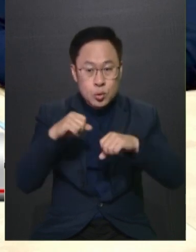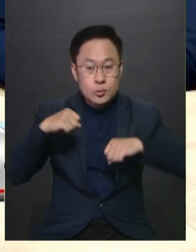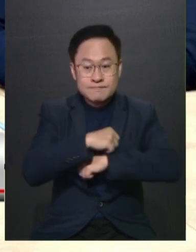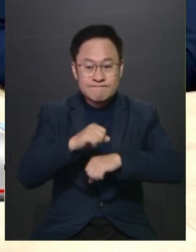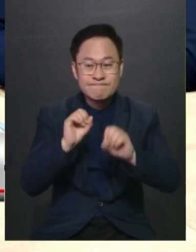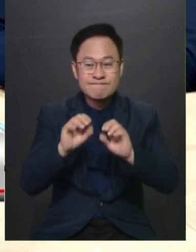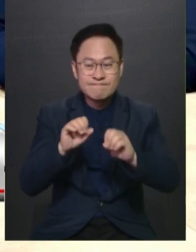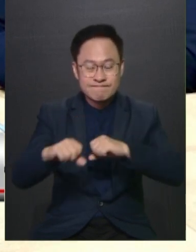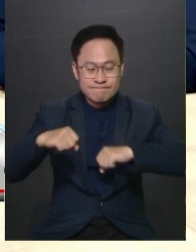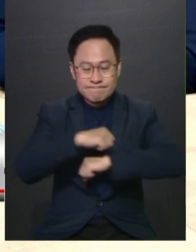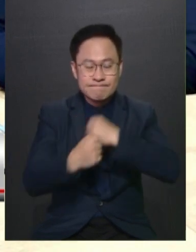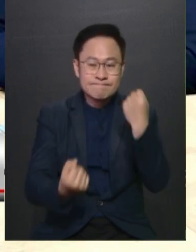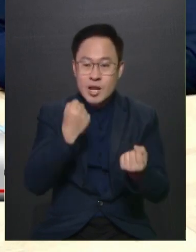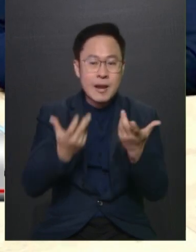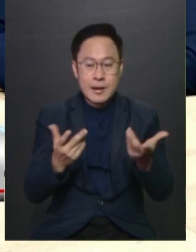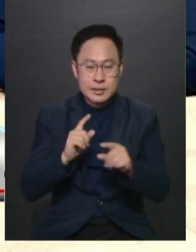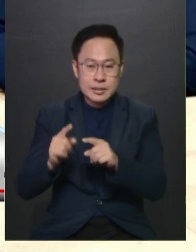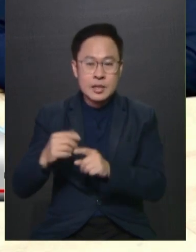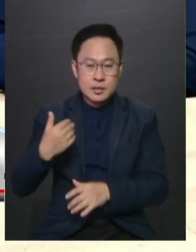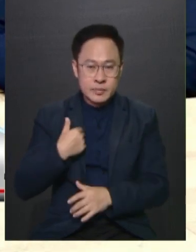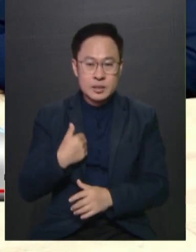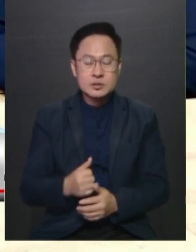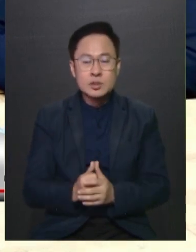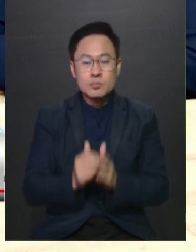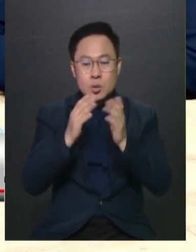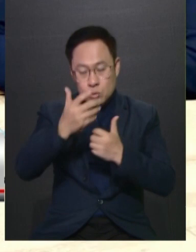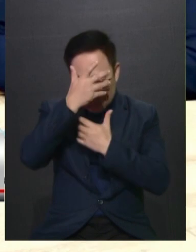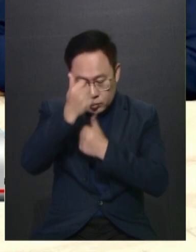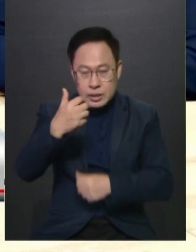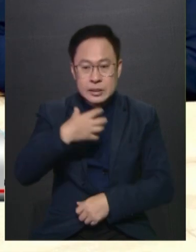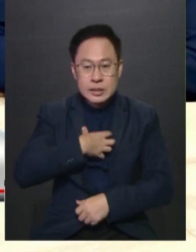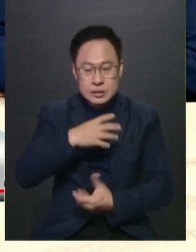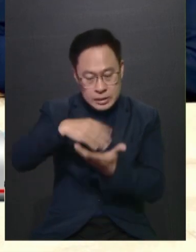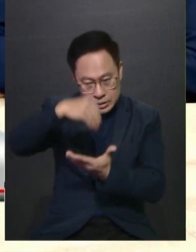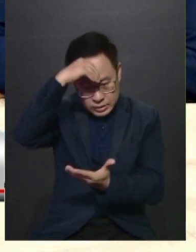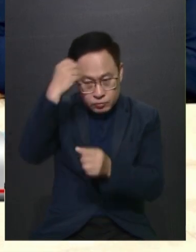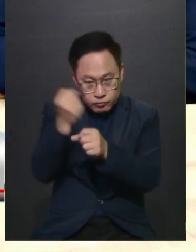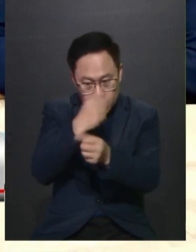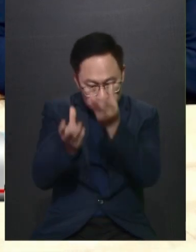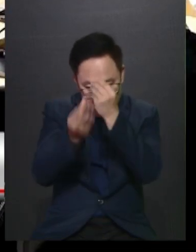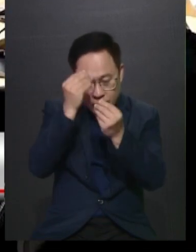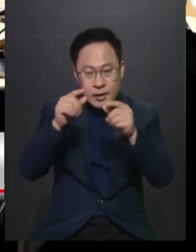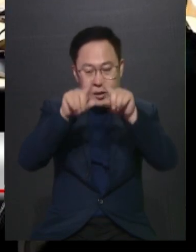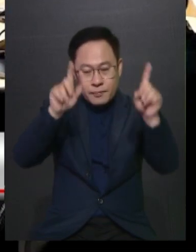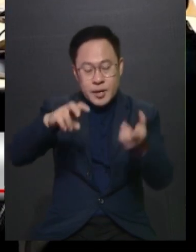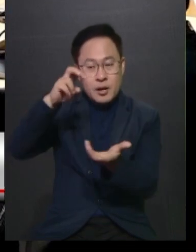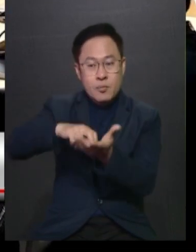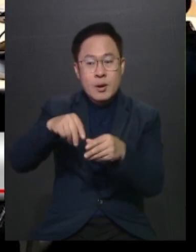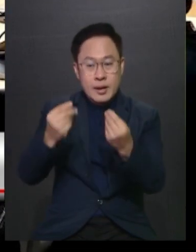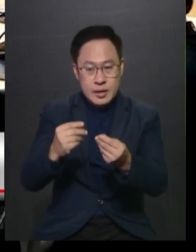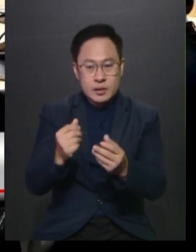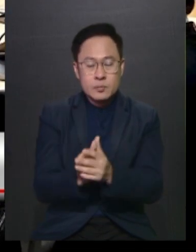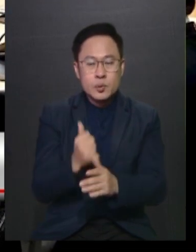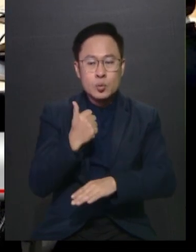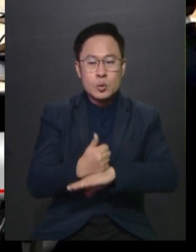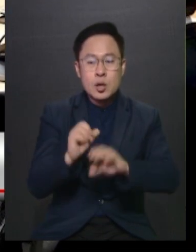จุบันนี้ก็มีอาชีพที่มีผู้สนใจแล้วก็เข้ารับการฝึกอบรมกับสมาคมมาอย่างต่อเนื่องค่ะและก็เป็นสา